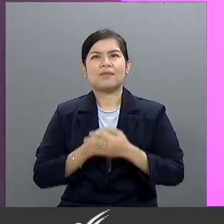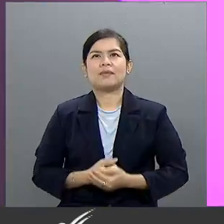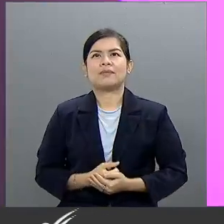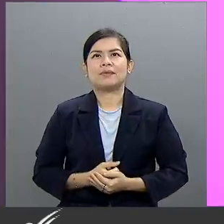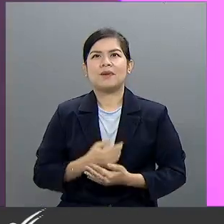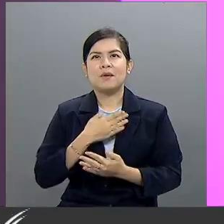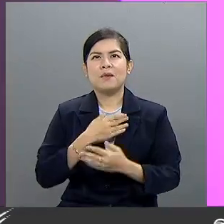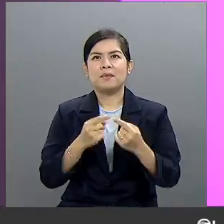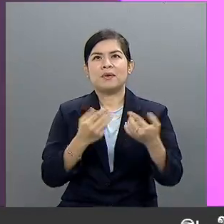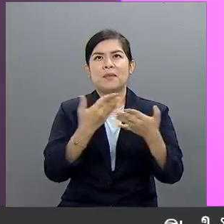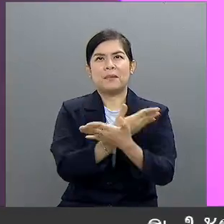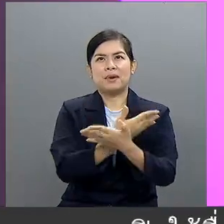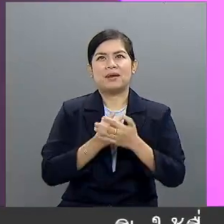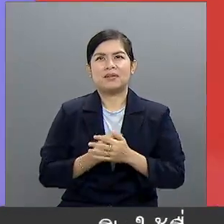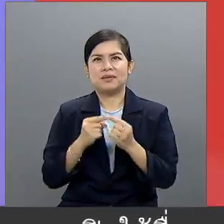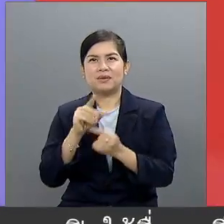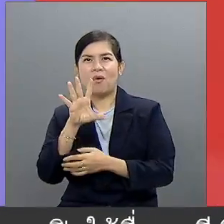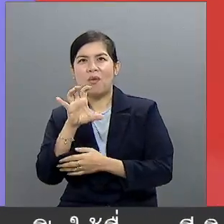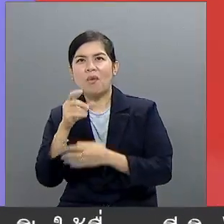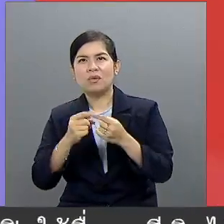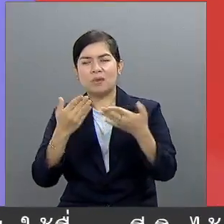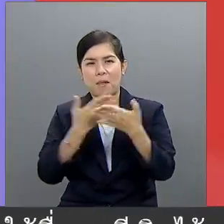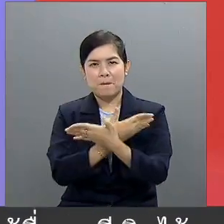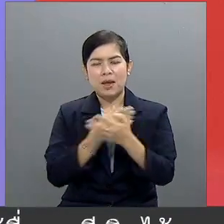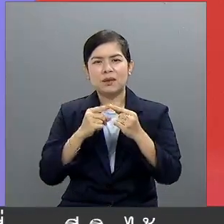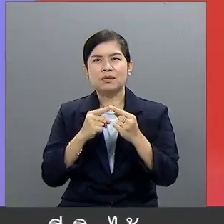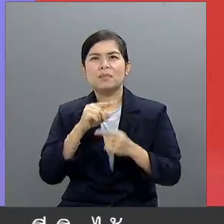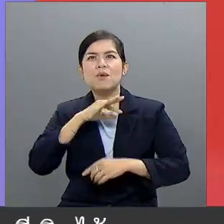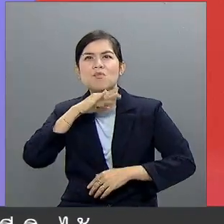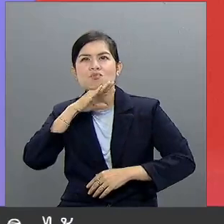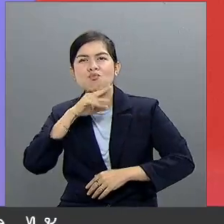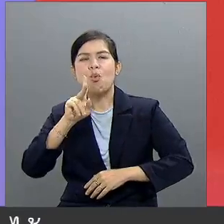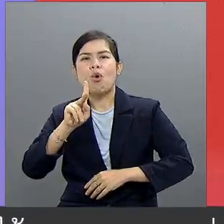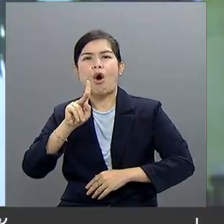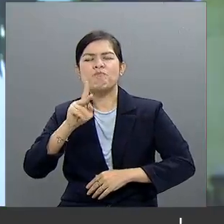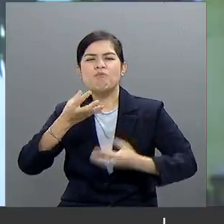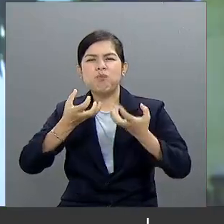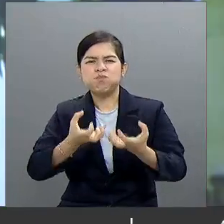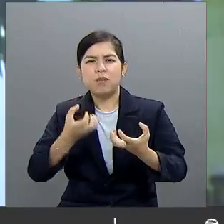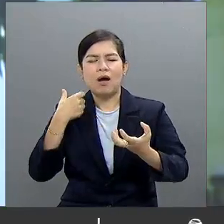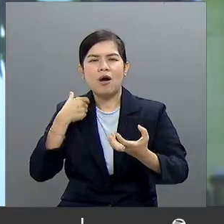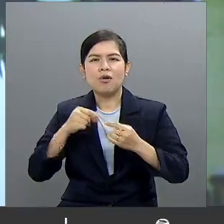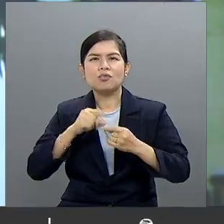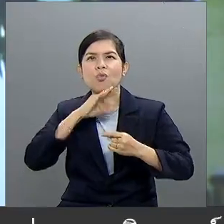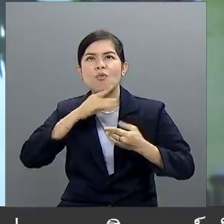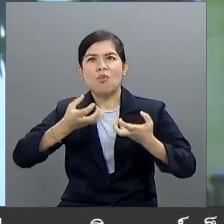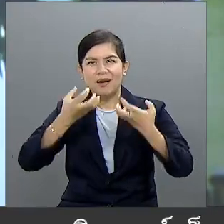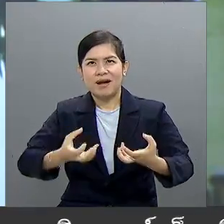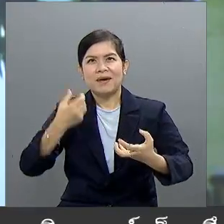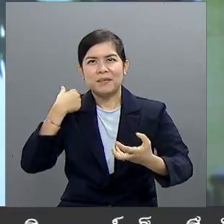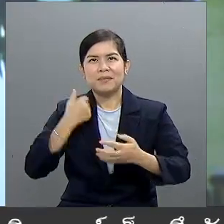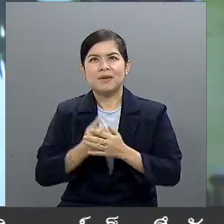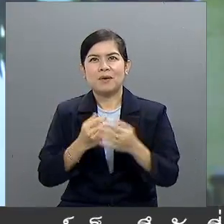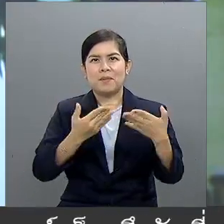ป็นหมูกรอบ กรอบใช่ไหม เออ แล้วเราก็ใส่แบบขาหมูเยอรมันลงไปกินแก้มด้วยมันต้องอร่อยแน่ๆอ๋อ ก็ปรับเปลี่ยน